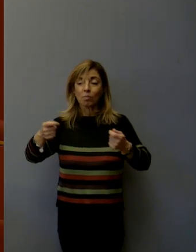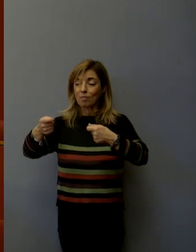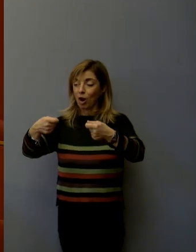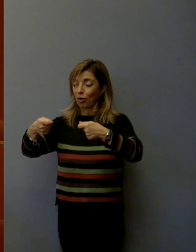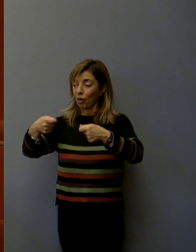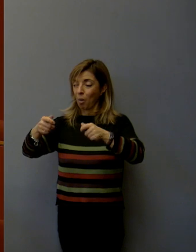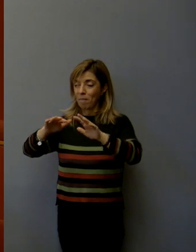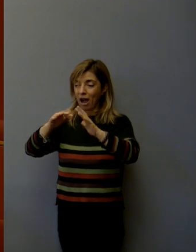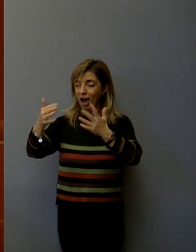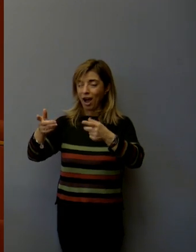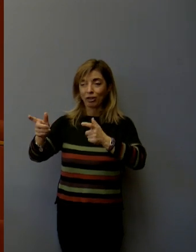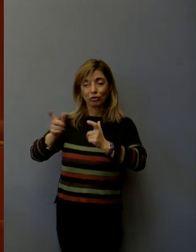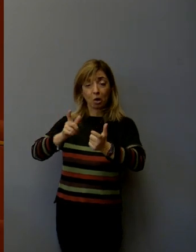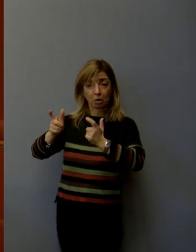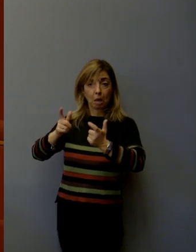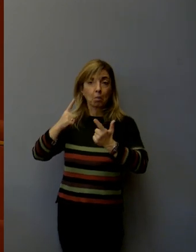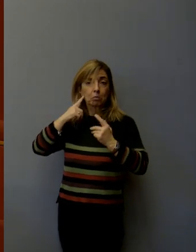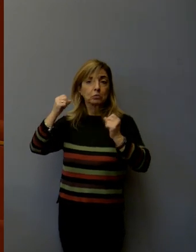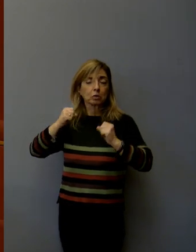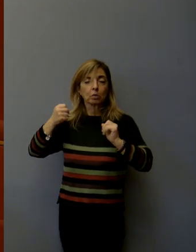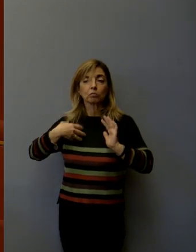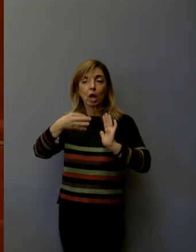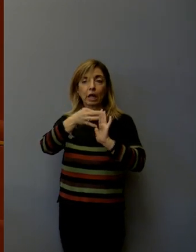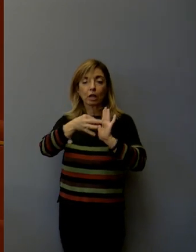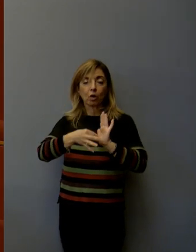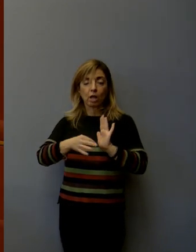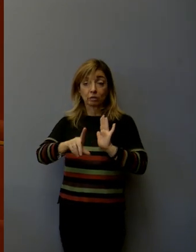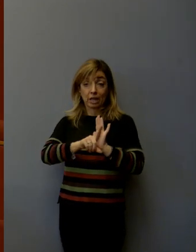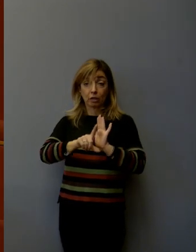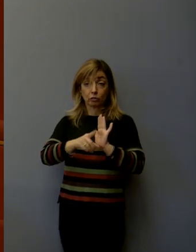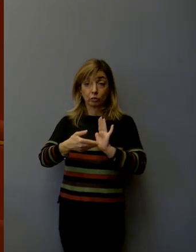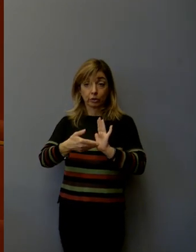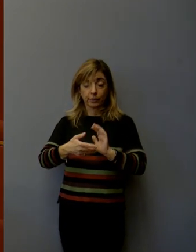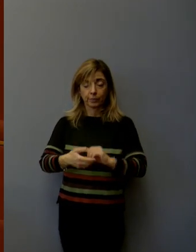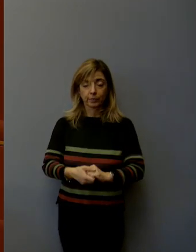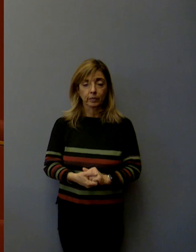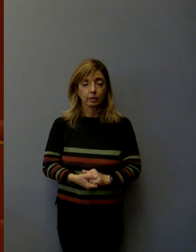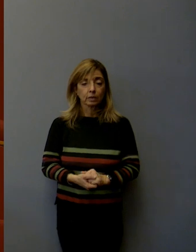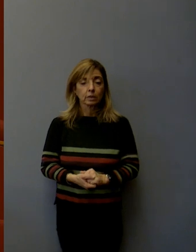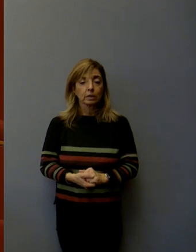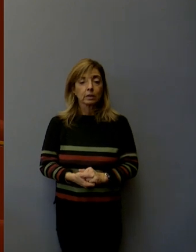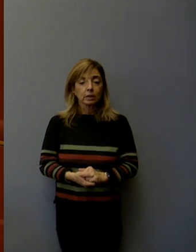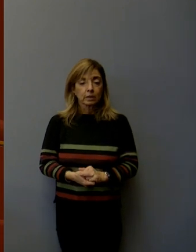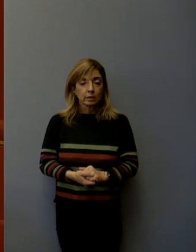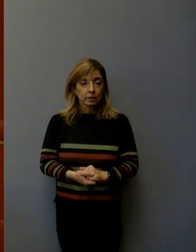è un rapporto sano perché controllate regolato Quindi sotto questo profilo